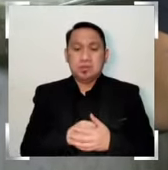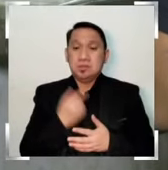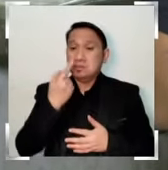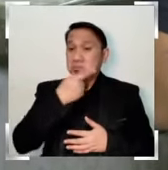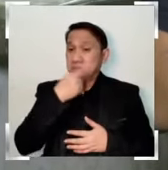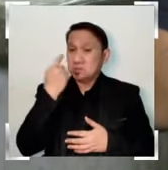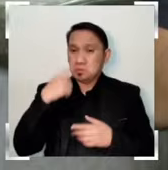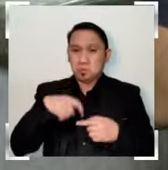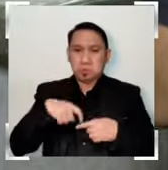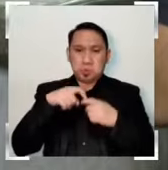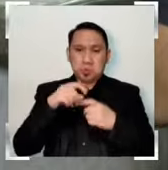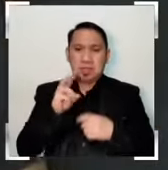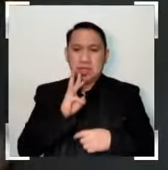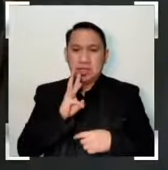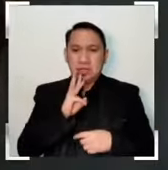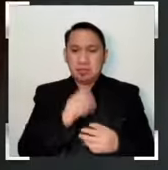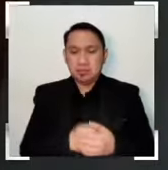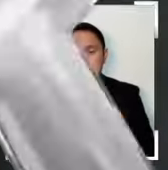interruption.